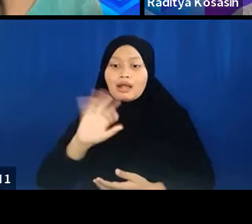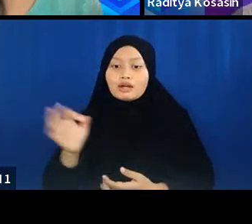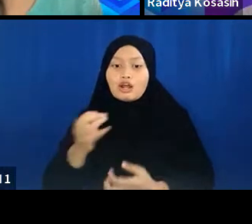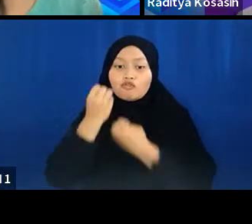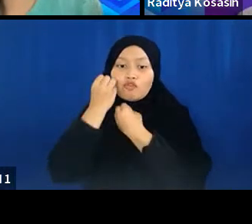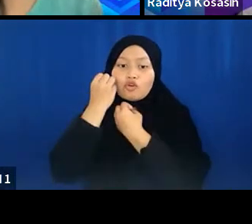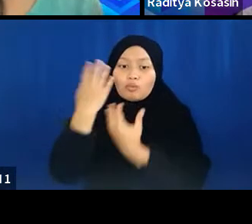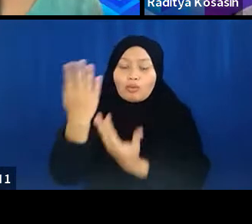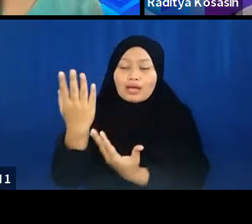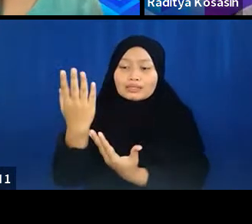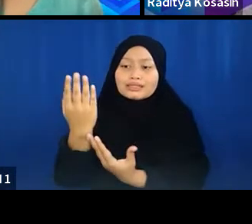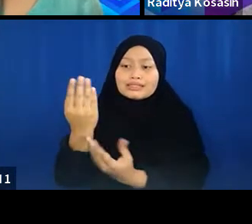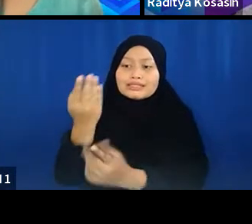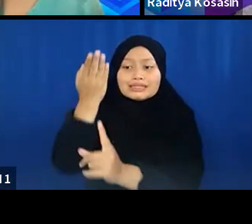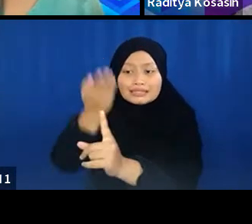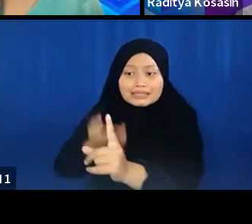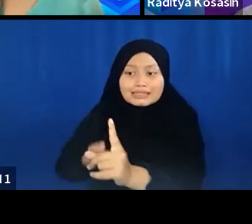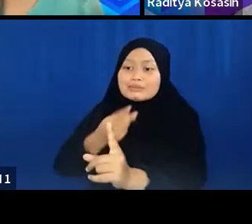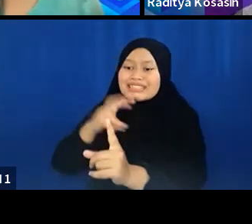mengakhiri